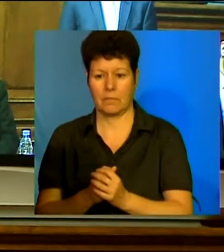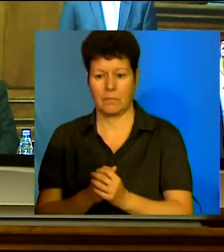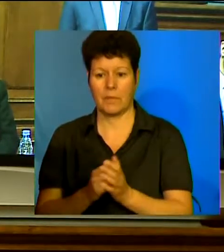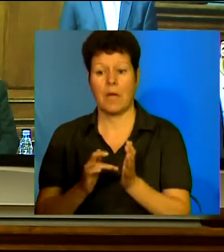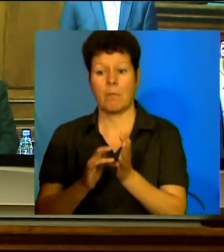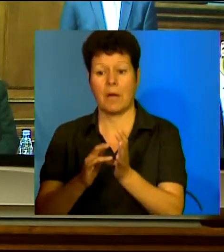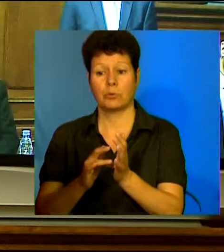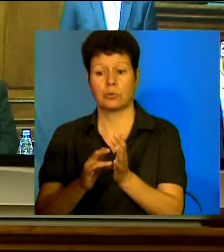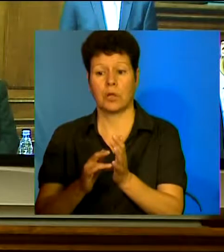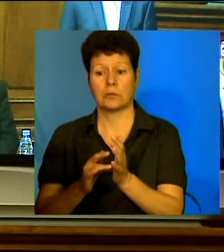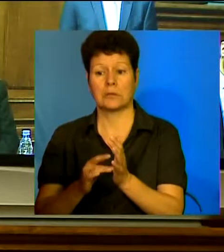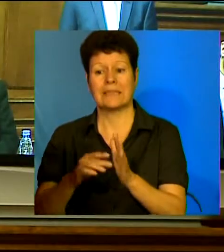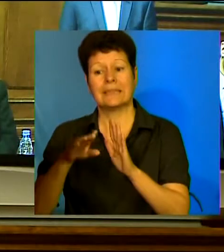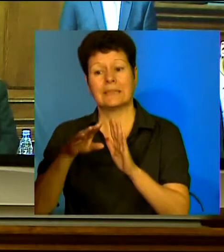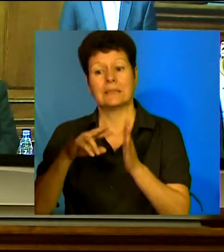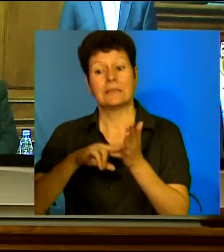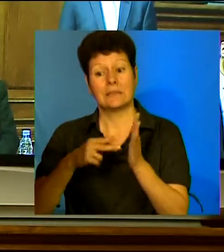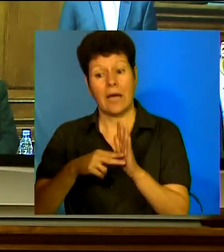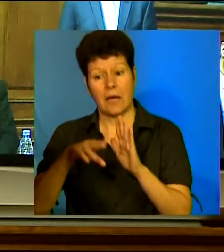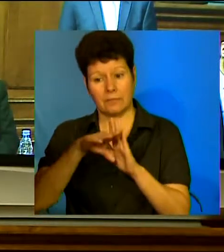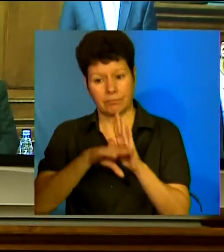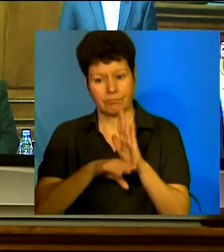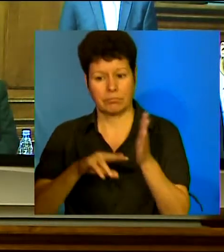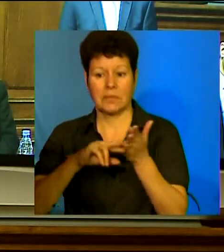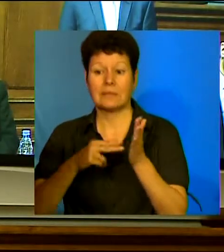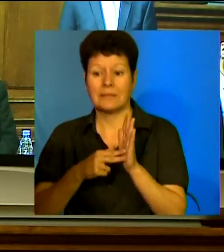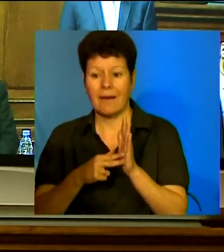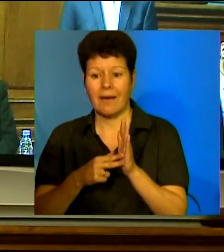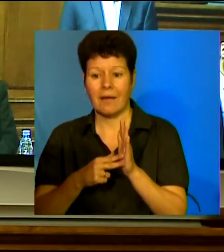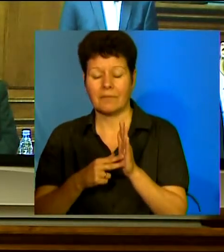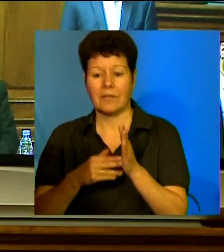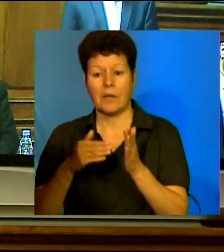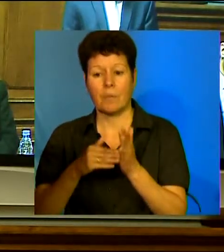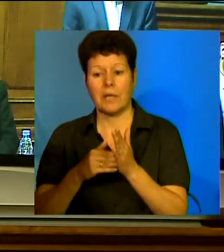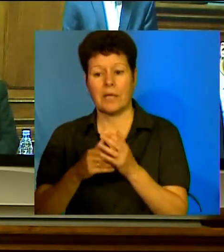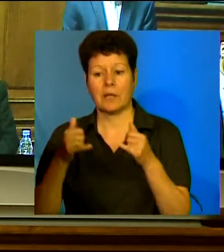ütemterv, amely alapján a pályaépítés el fog kezdődni még idén ősszel.